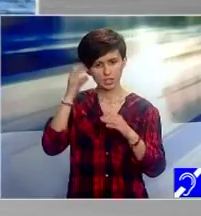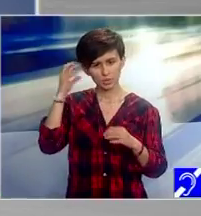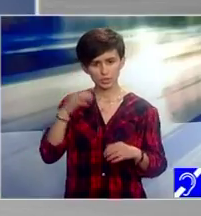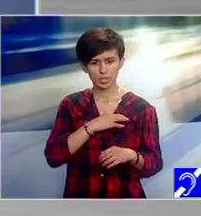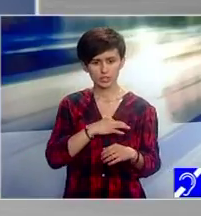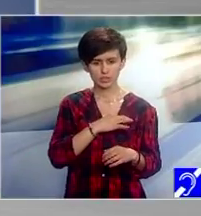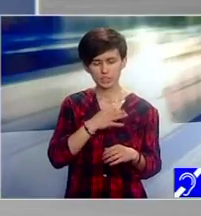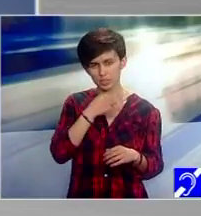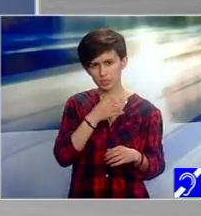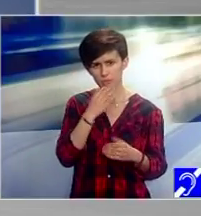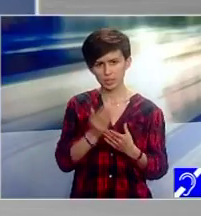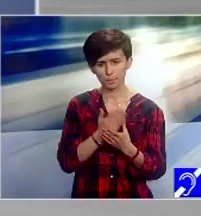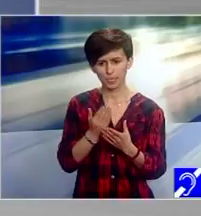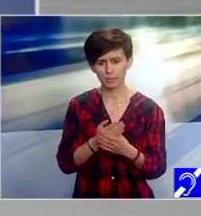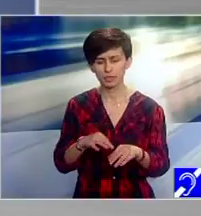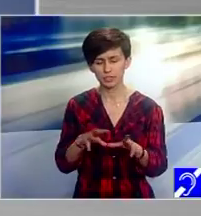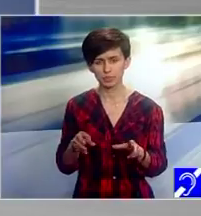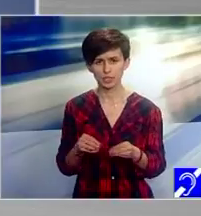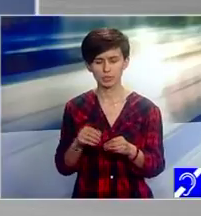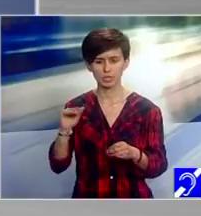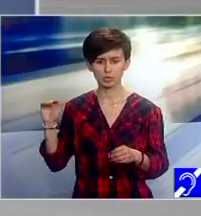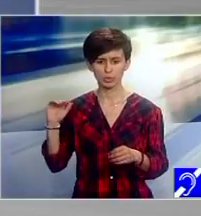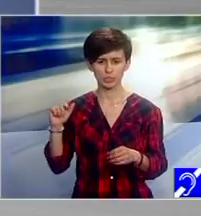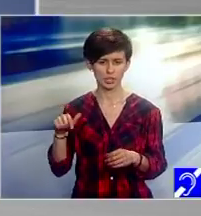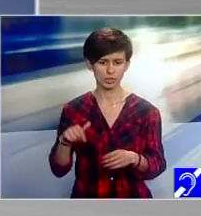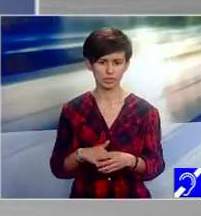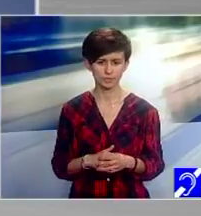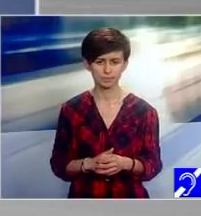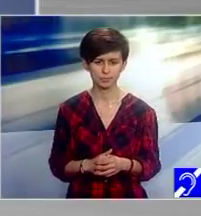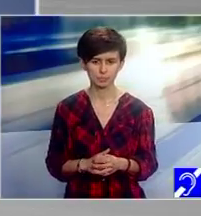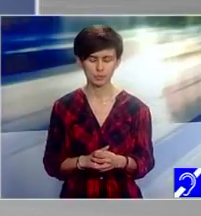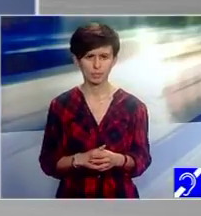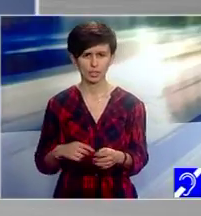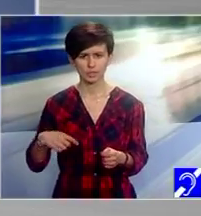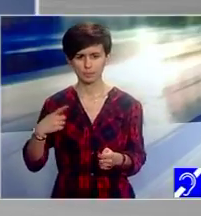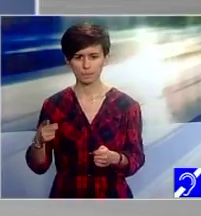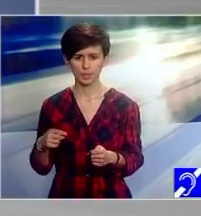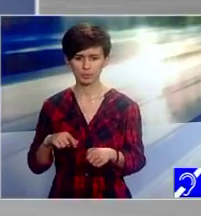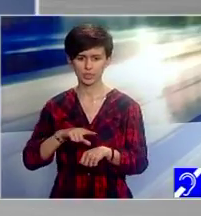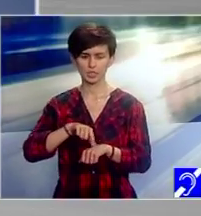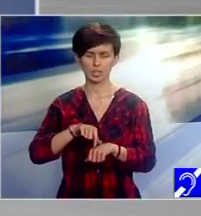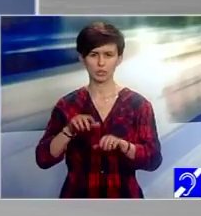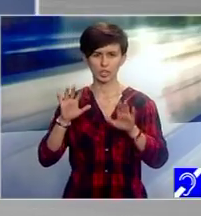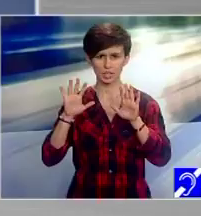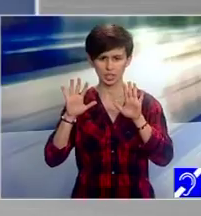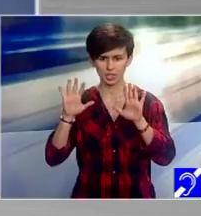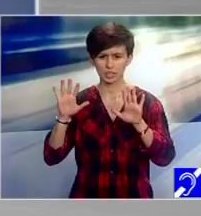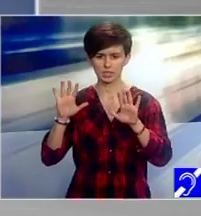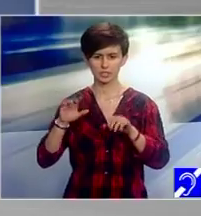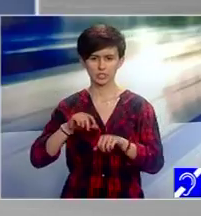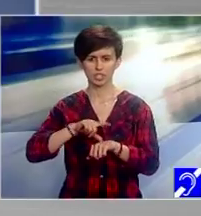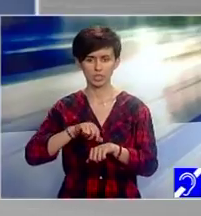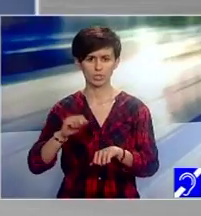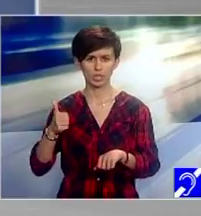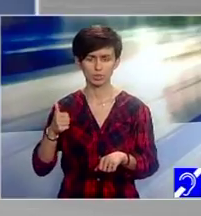spune povești împreună cu copiii acolo la un moment dat. Apoi, de la ora 10 la 13, avem